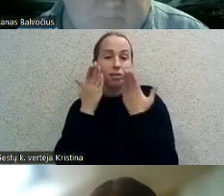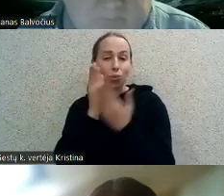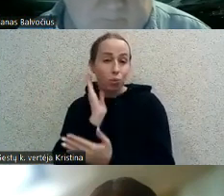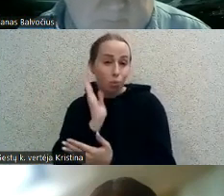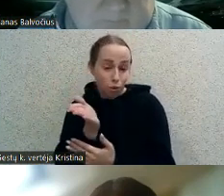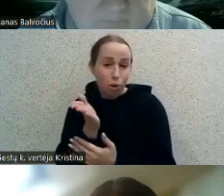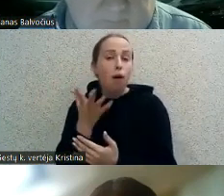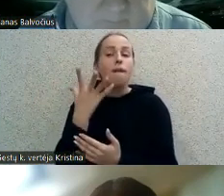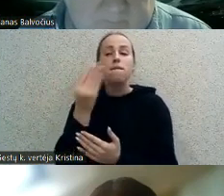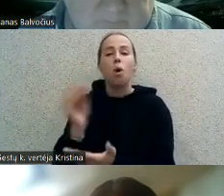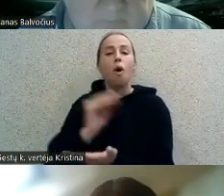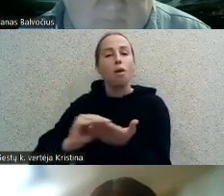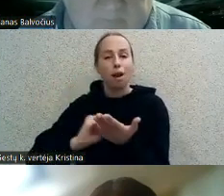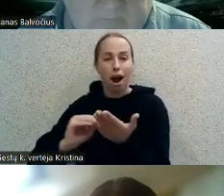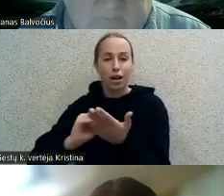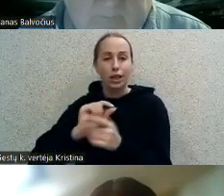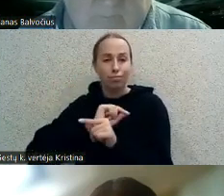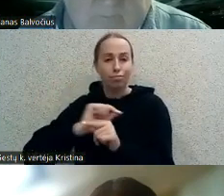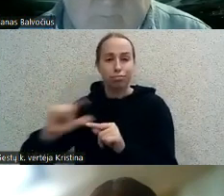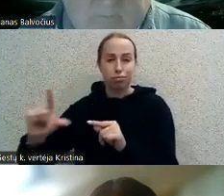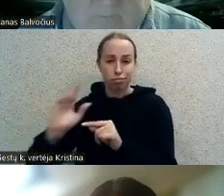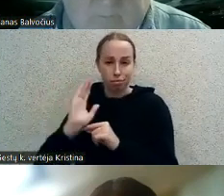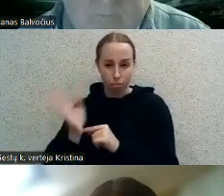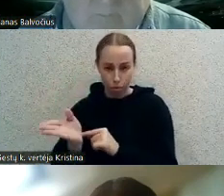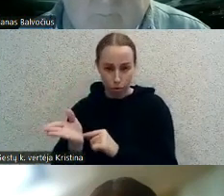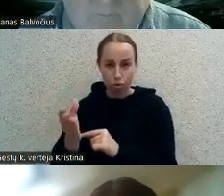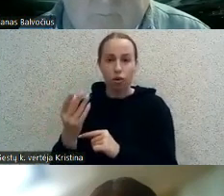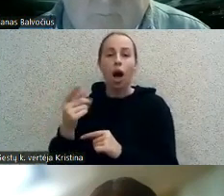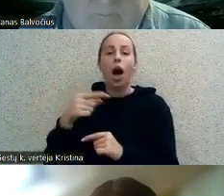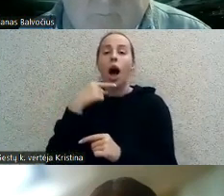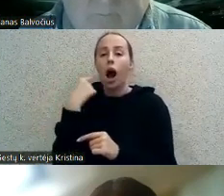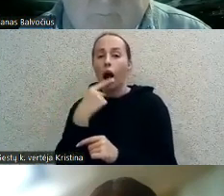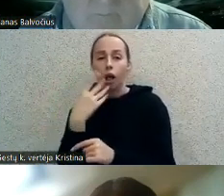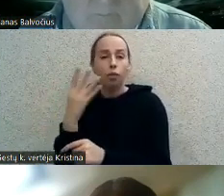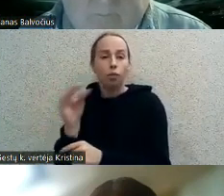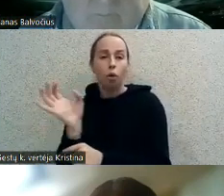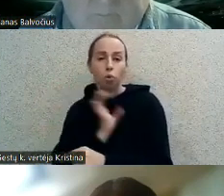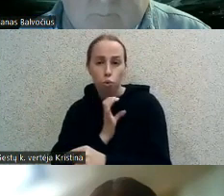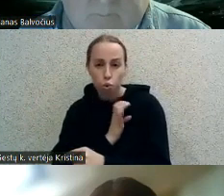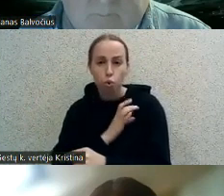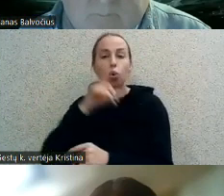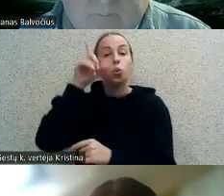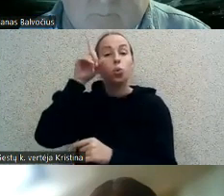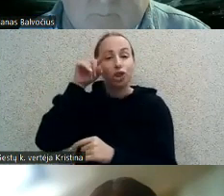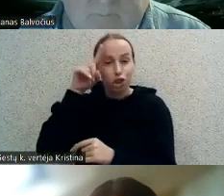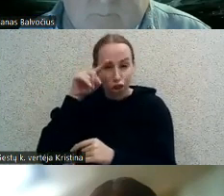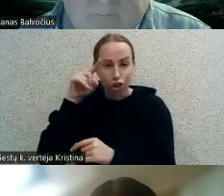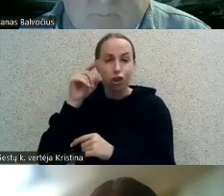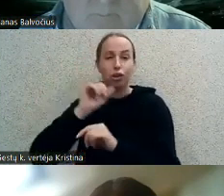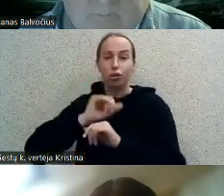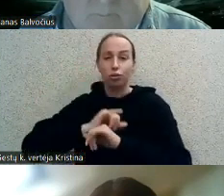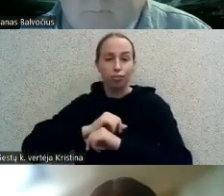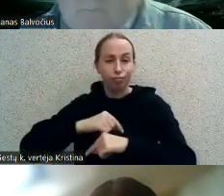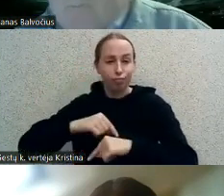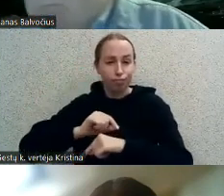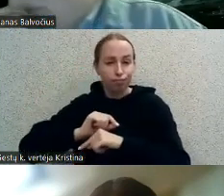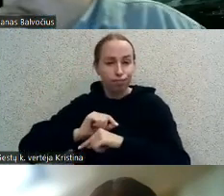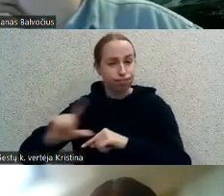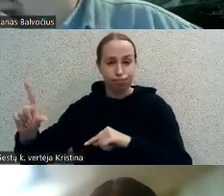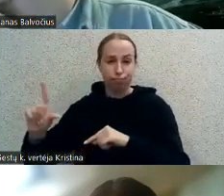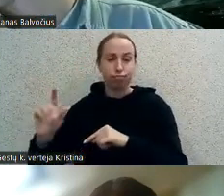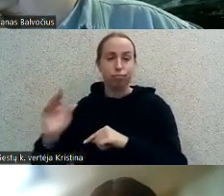tobulės rašymas, kalbos turtingumas, žinios ir